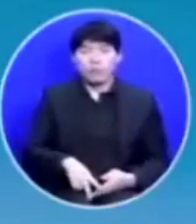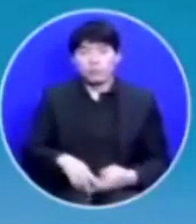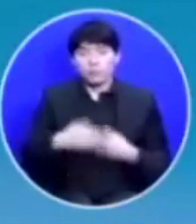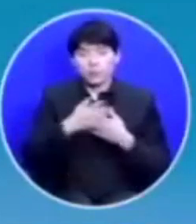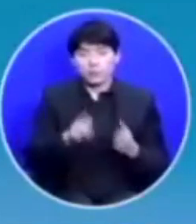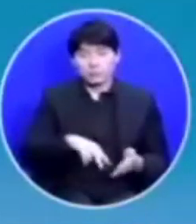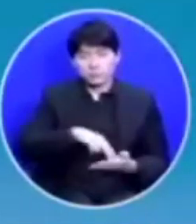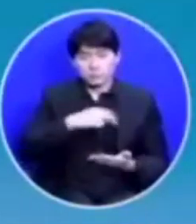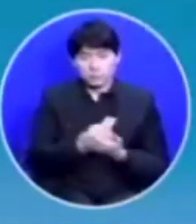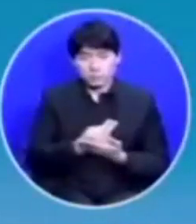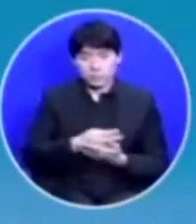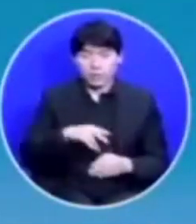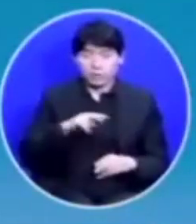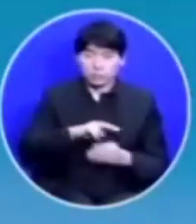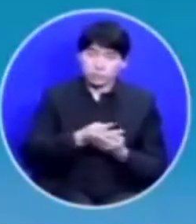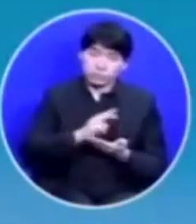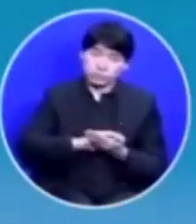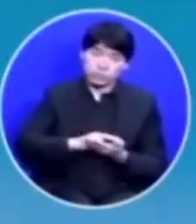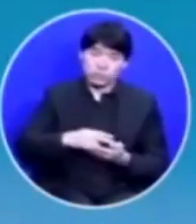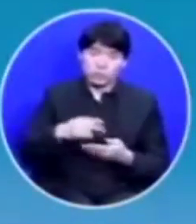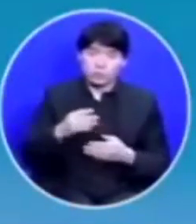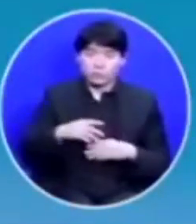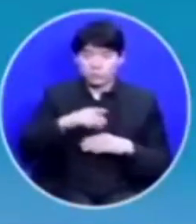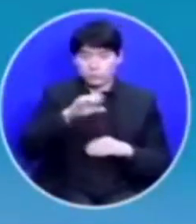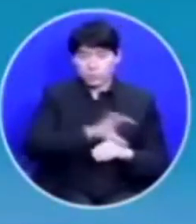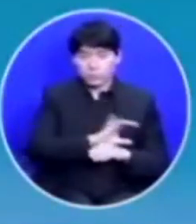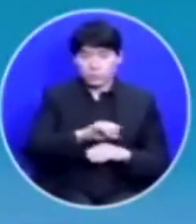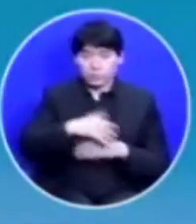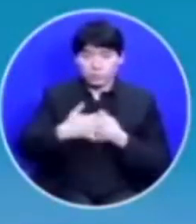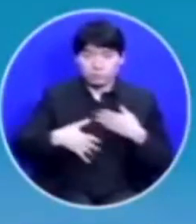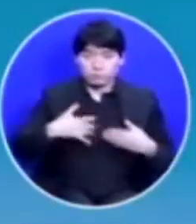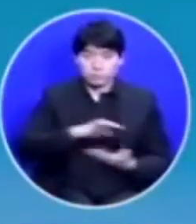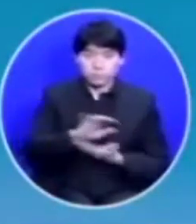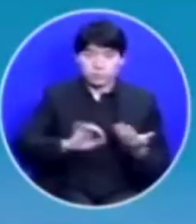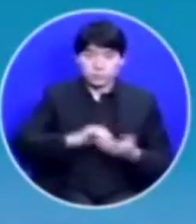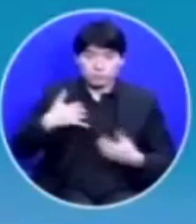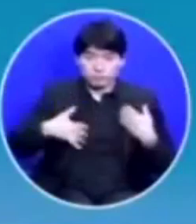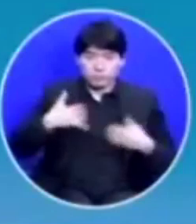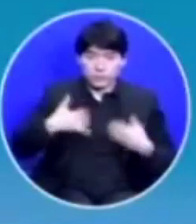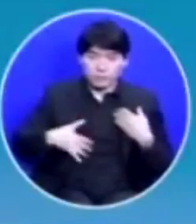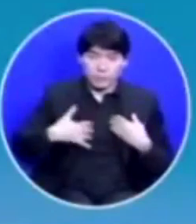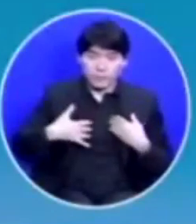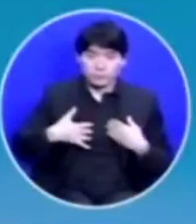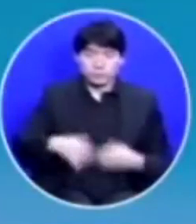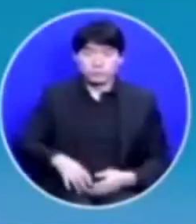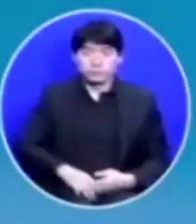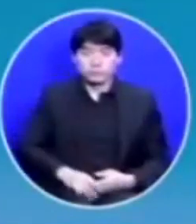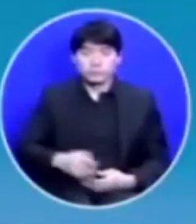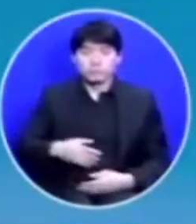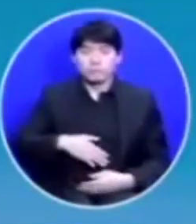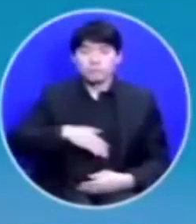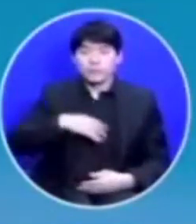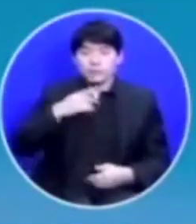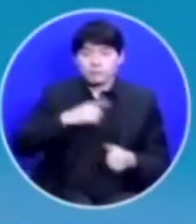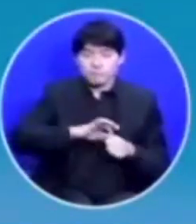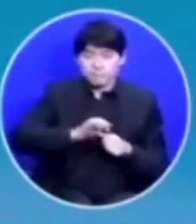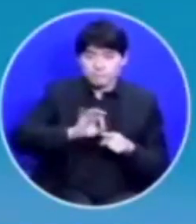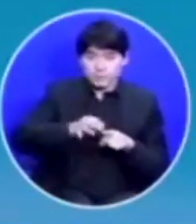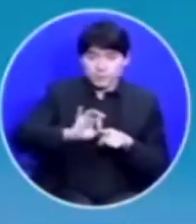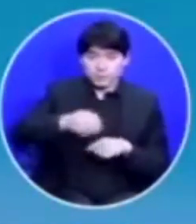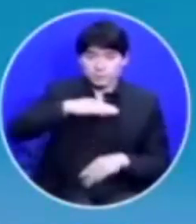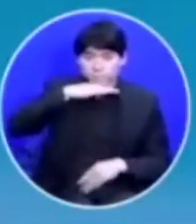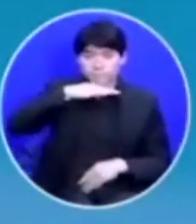두고 친구만나고 컴퓨터 게임 하고 하든 잔소리 야단이 목에 까지 찾는데 참고 참고 참다가